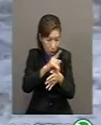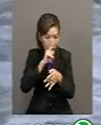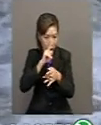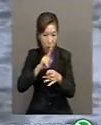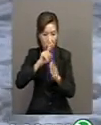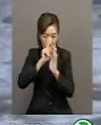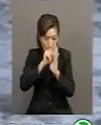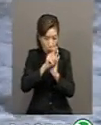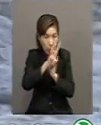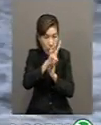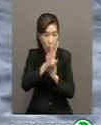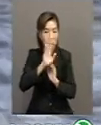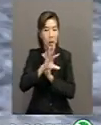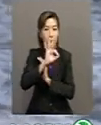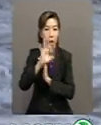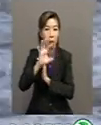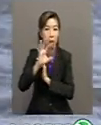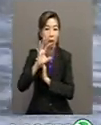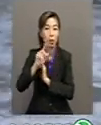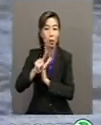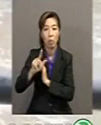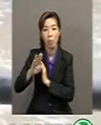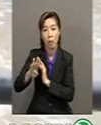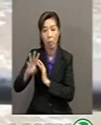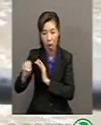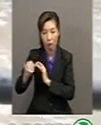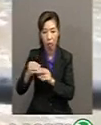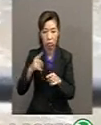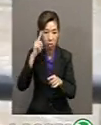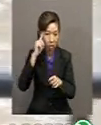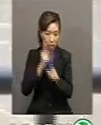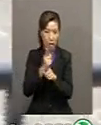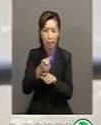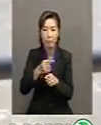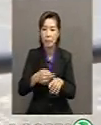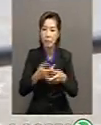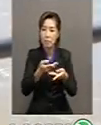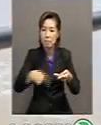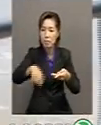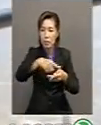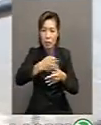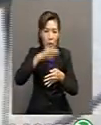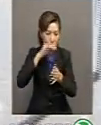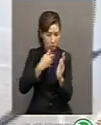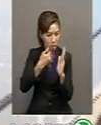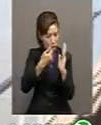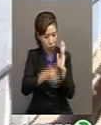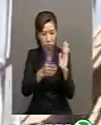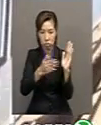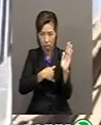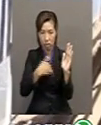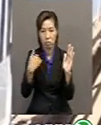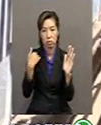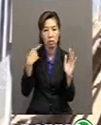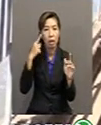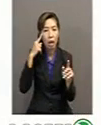บาศก์เมตรต่อวินาทีด้วยการบริหารจัดการน้ำเข้าพื้นที่ชลประทานฝั่งตะวันตกและฝั่งตะวันออกด้านเหนือเขื่อนเจ้าพระยาเพื่อ